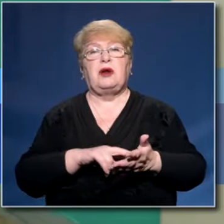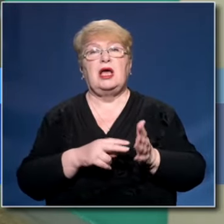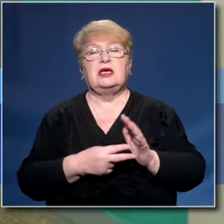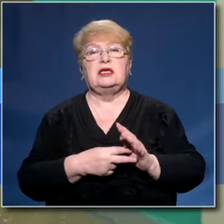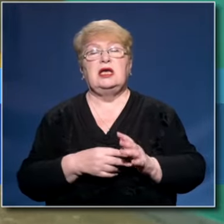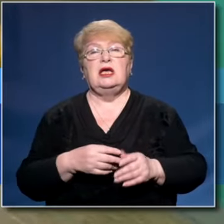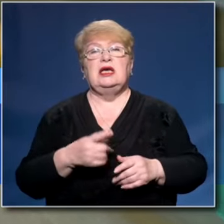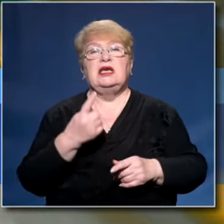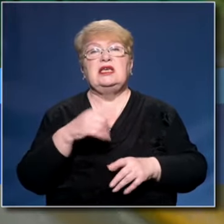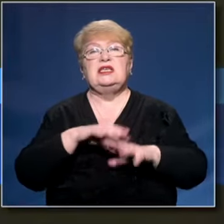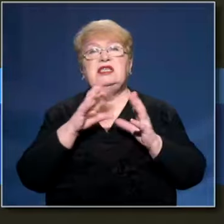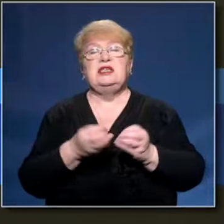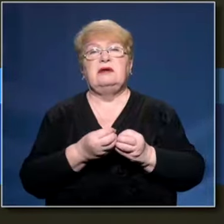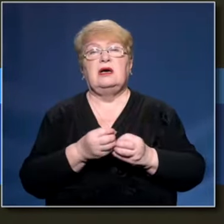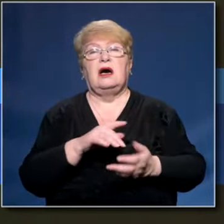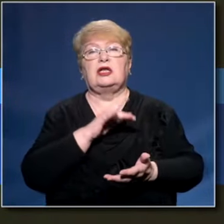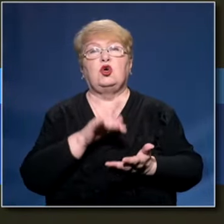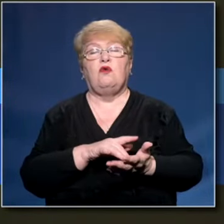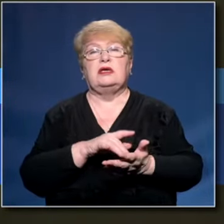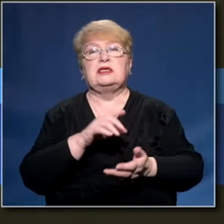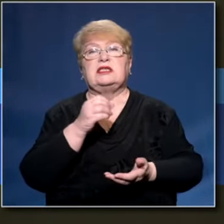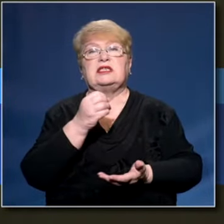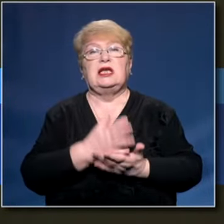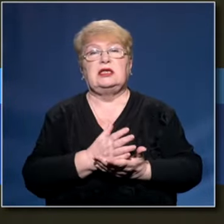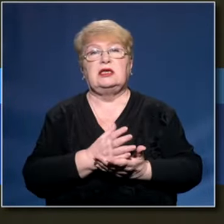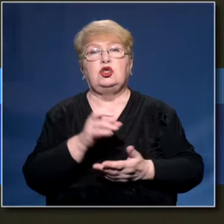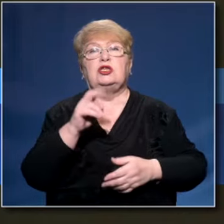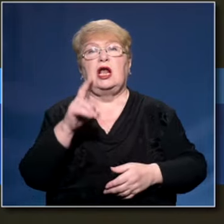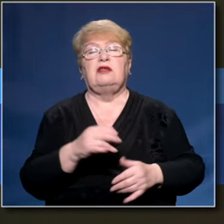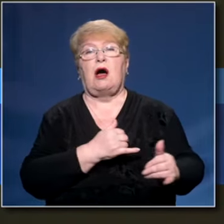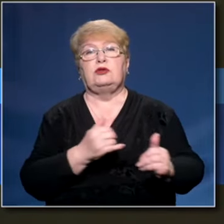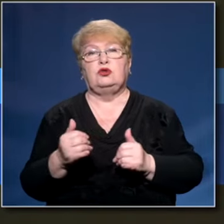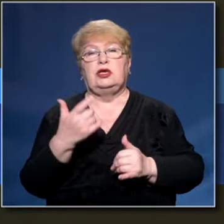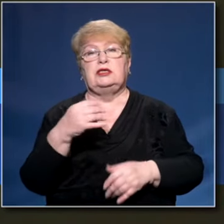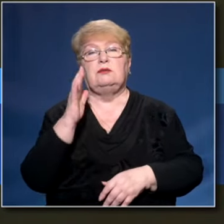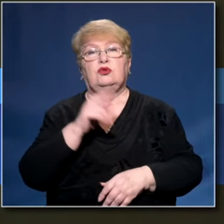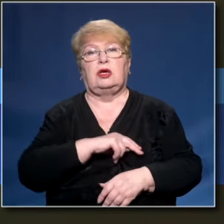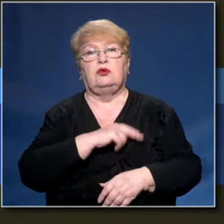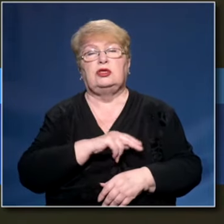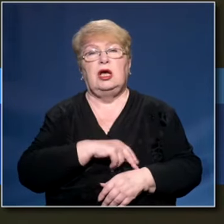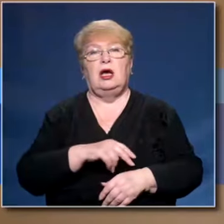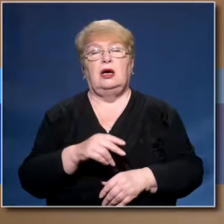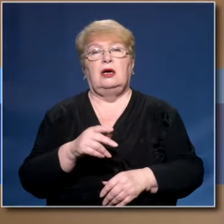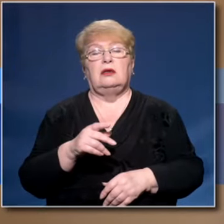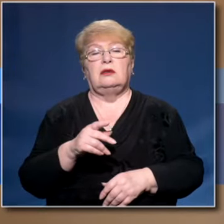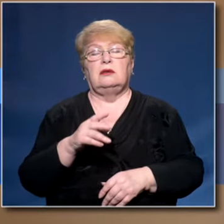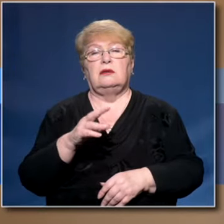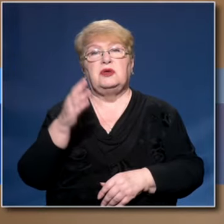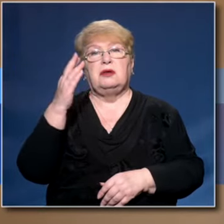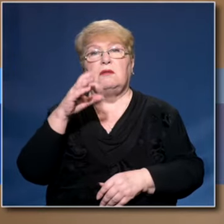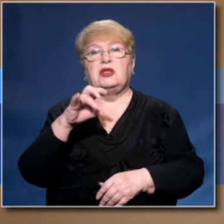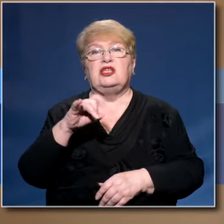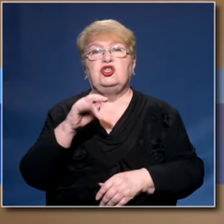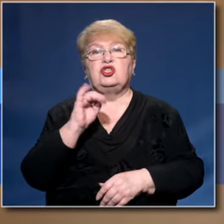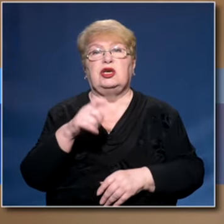Гомеле готовят проект единого городского центра социального обслуживания населения где будет работа так называемых областных методических